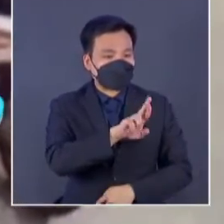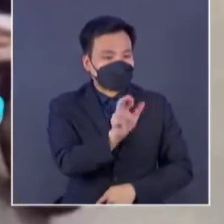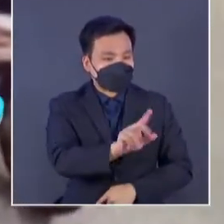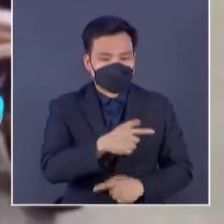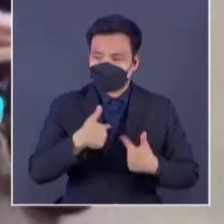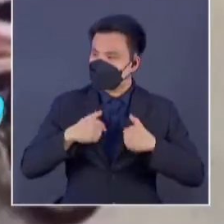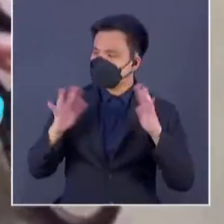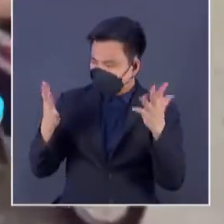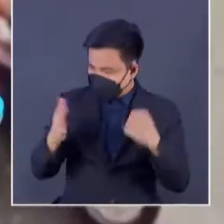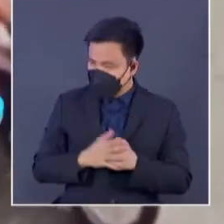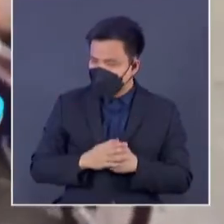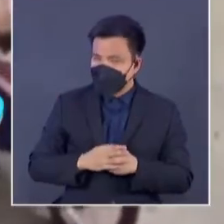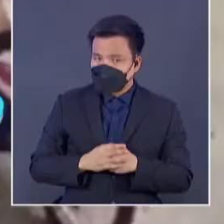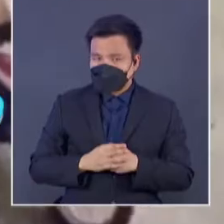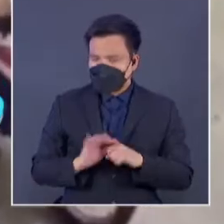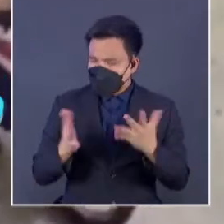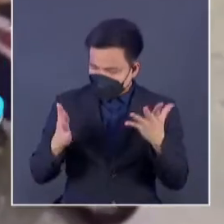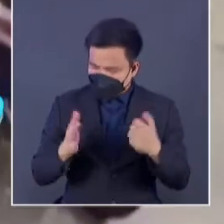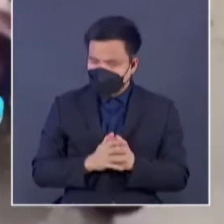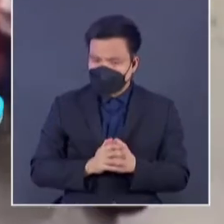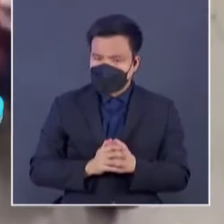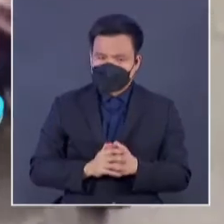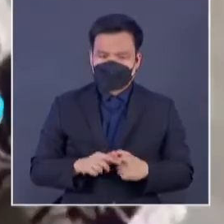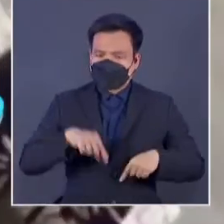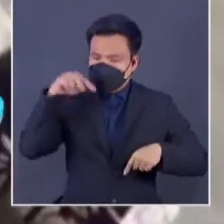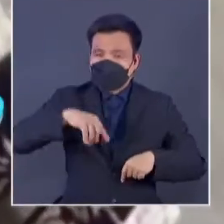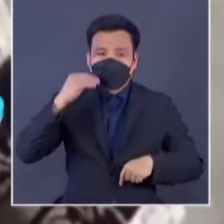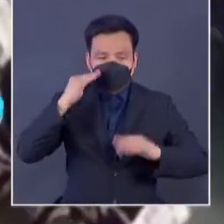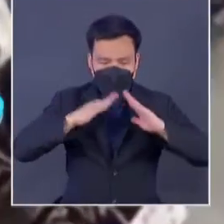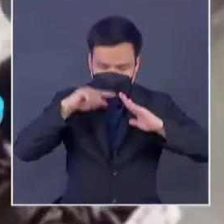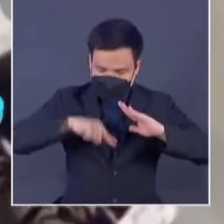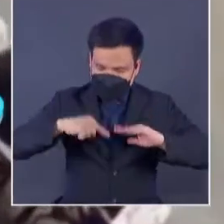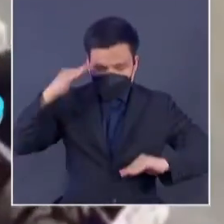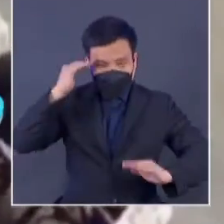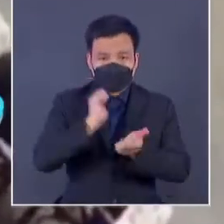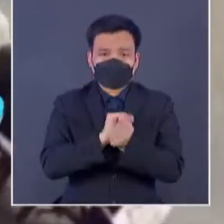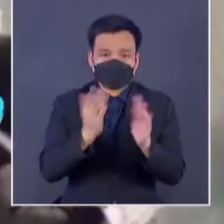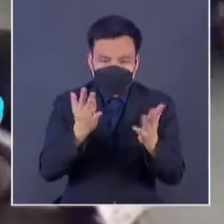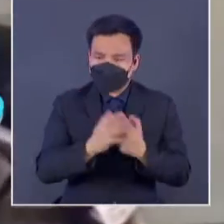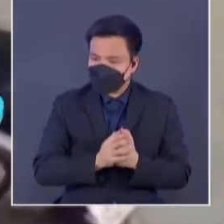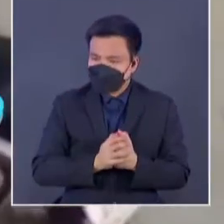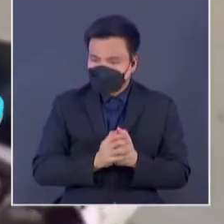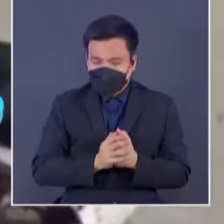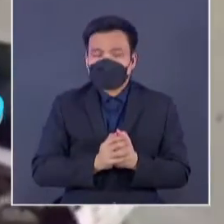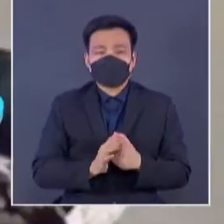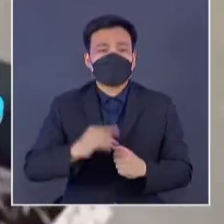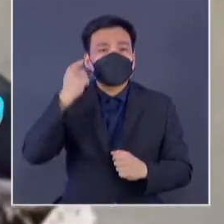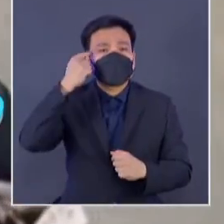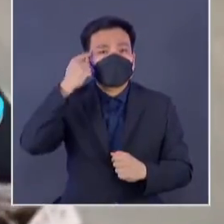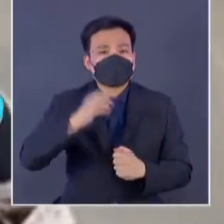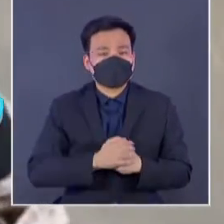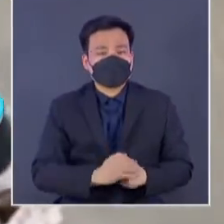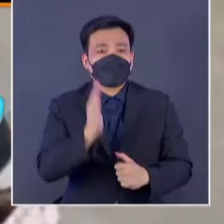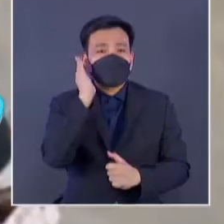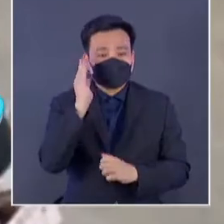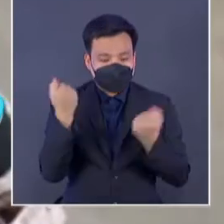อนันต์เนี่ยก็ตะโกนออกมาจากในบ้านครับบอกว่าที่นี่ไม่มีตำรวจก็เลยเข้าใจว่าจุดนี้น่าจะท